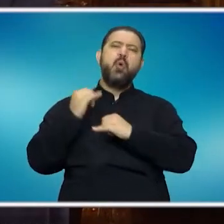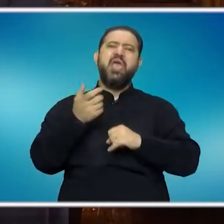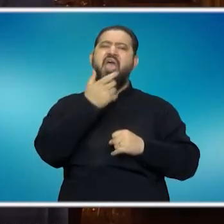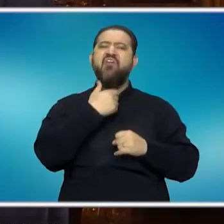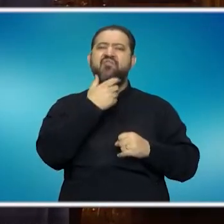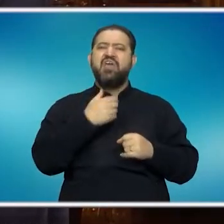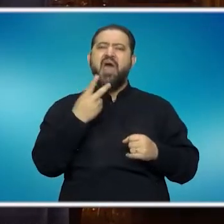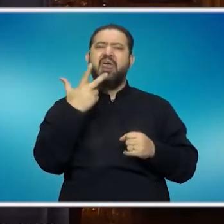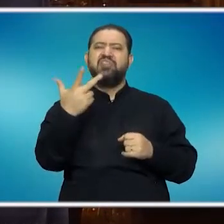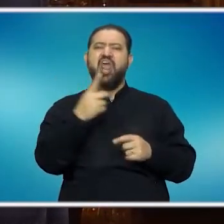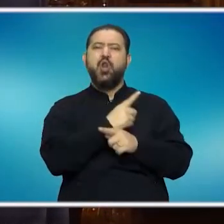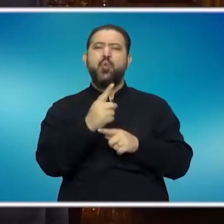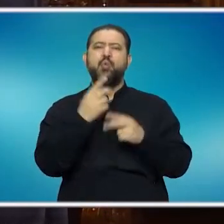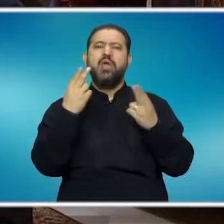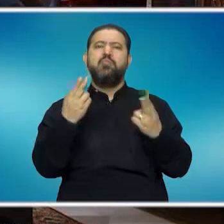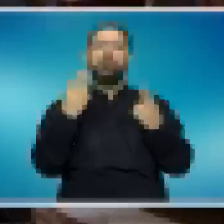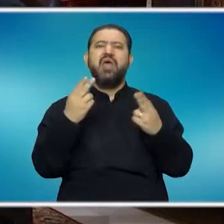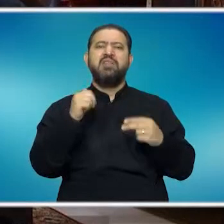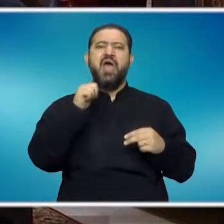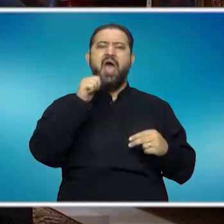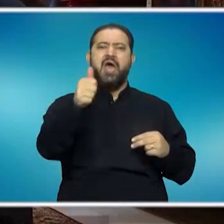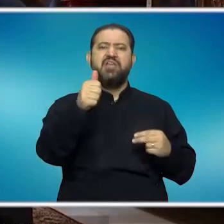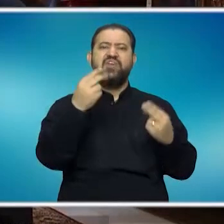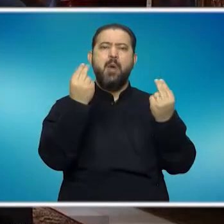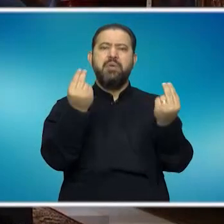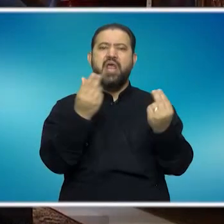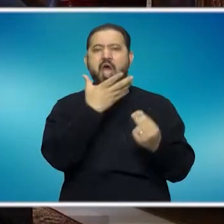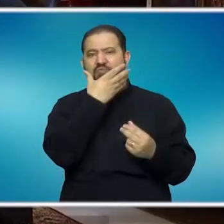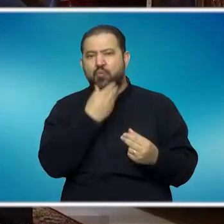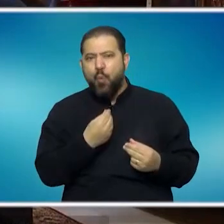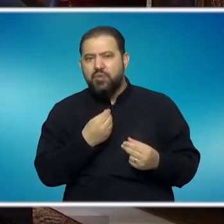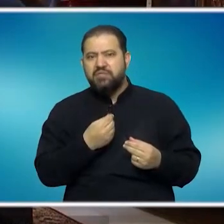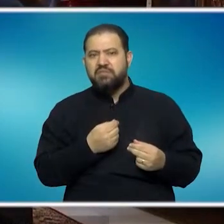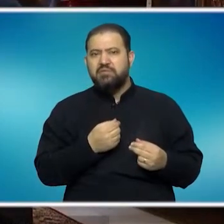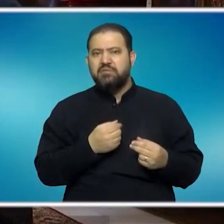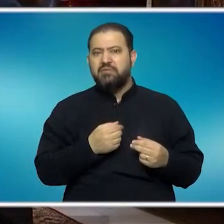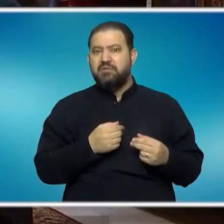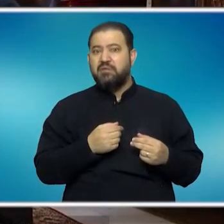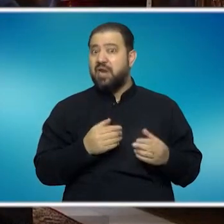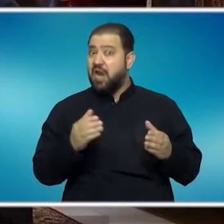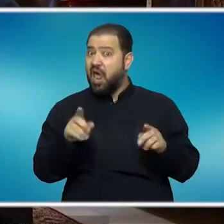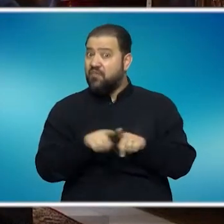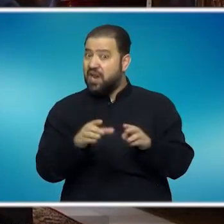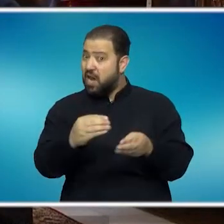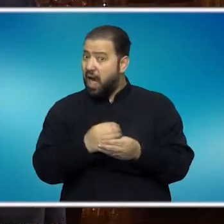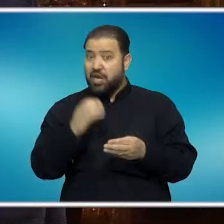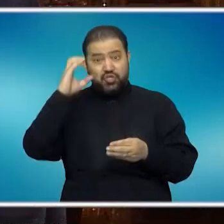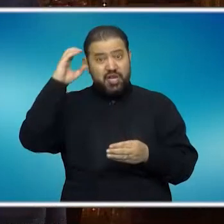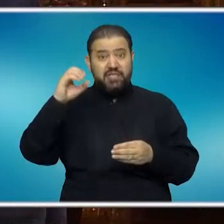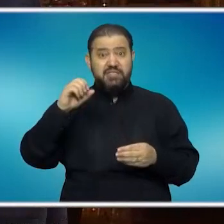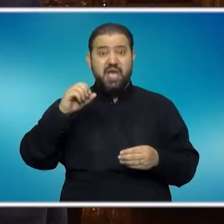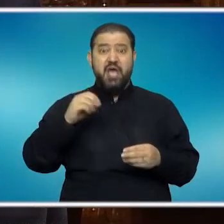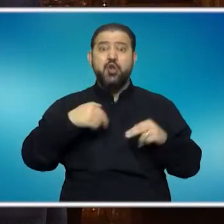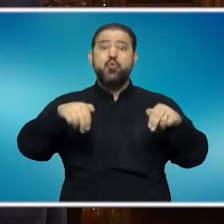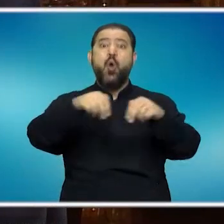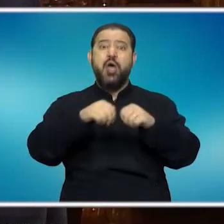modernă are trei valori foarte importante, adevăr, bine, frumos. Le are și credința creștină, dar mai are ceva